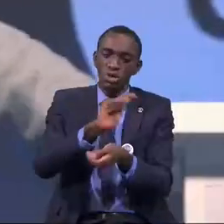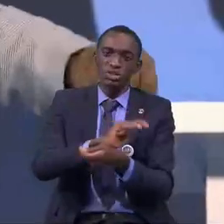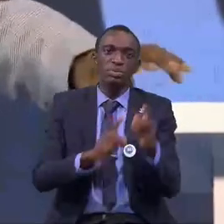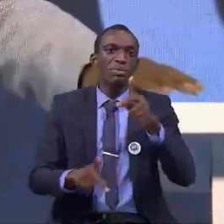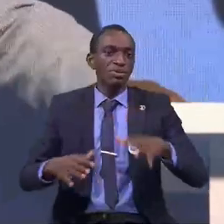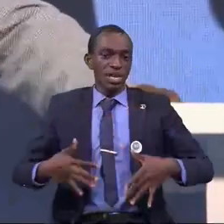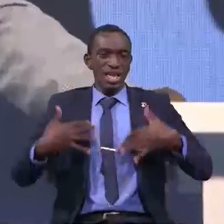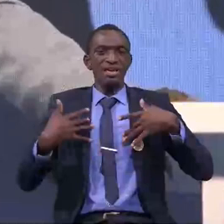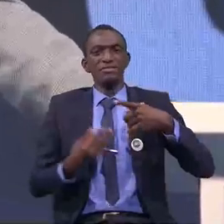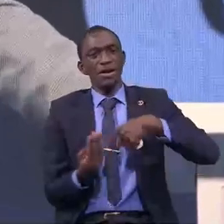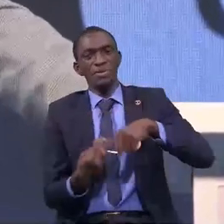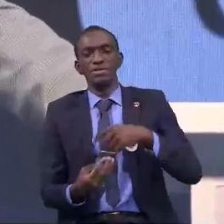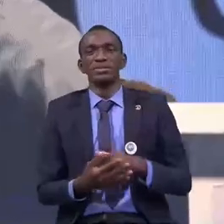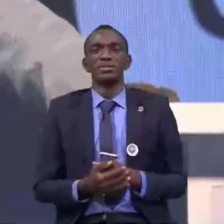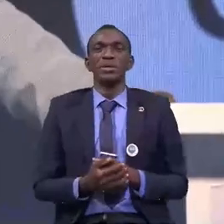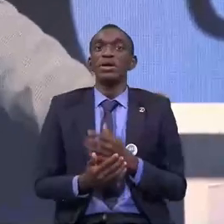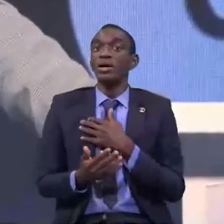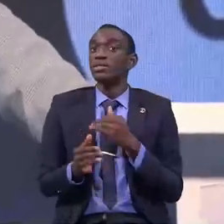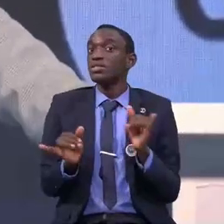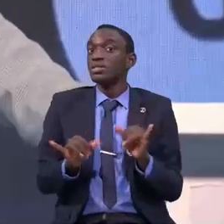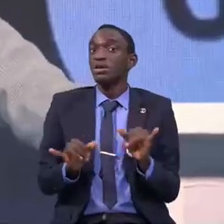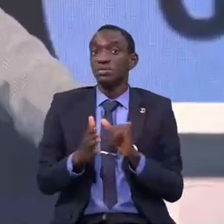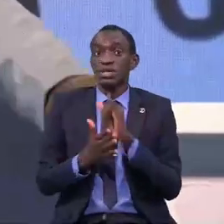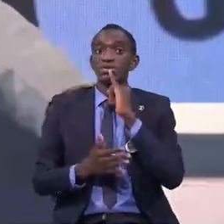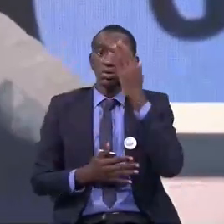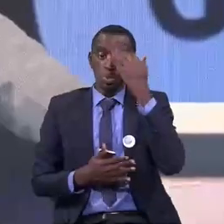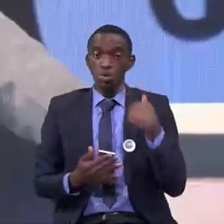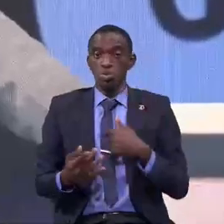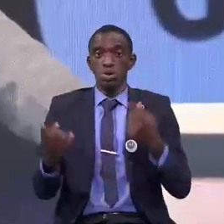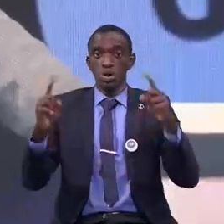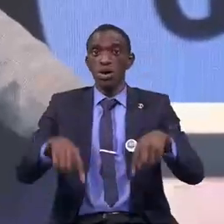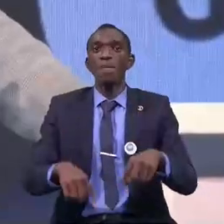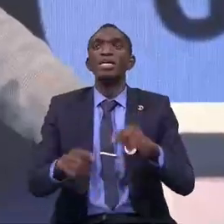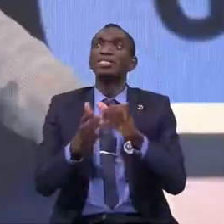Il change, transforme des vies. Et c'est quoi nous sommes venus?